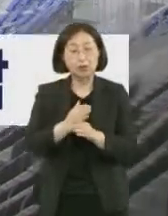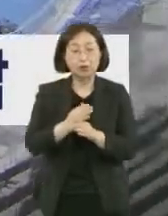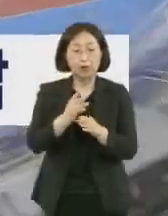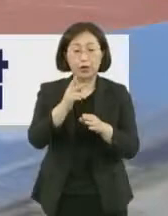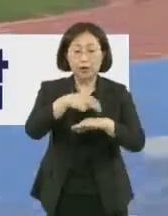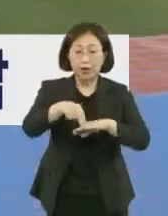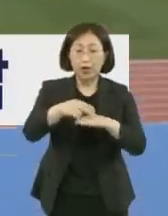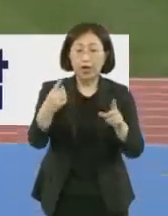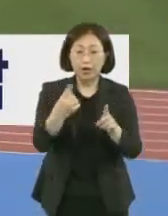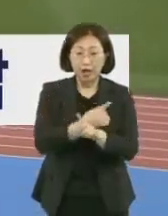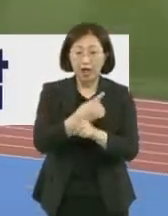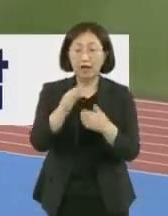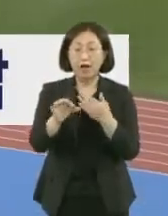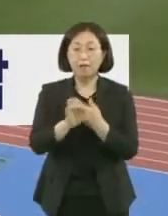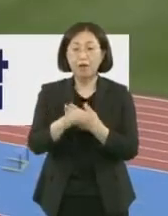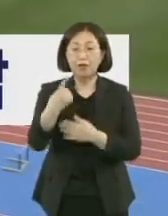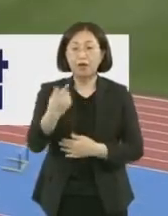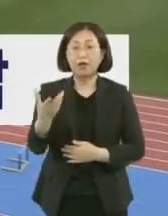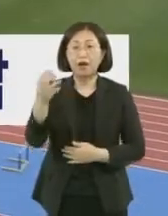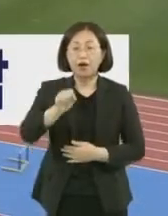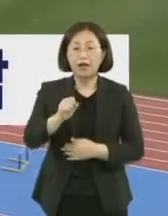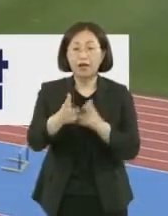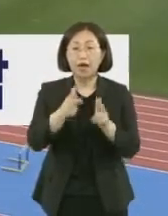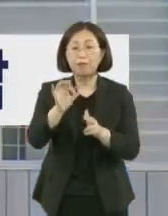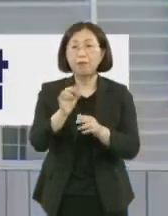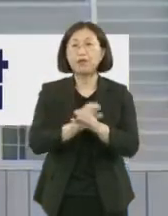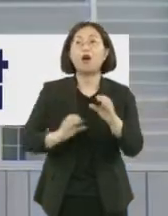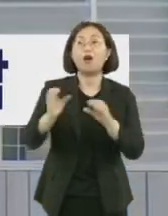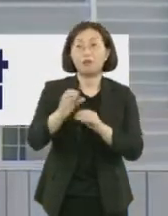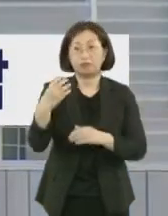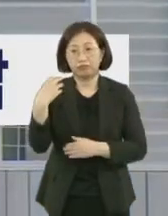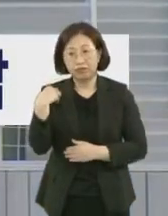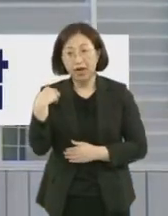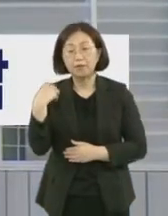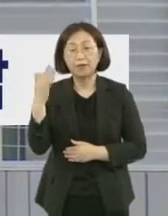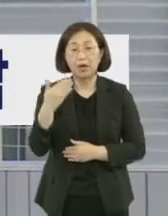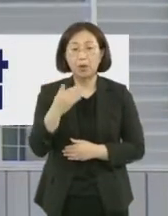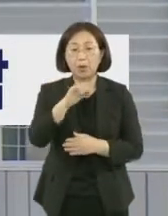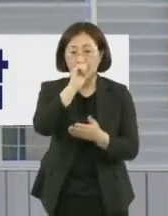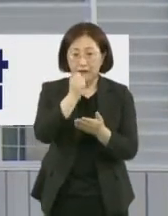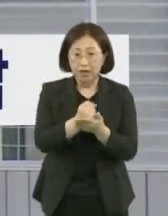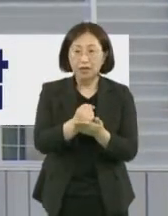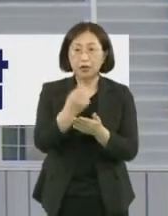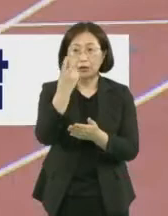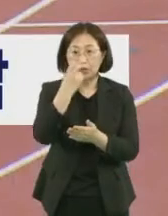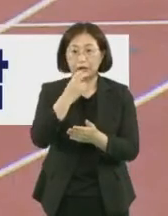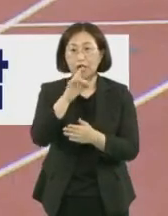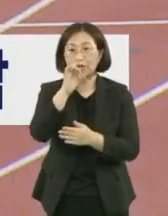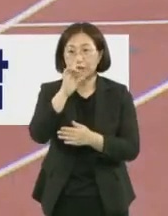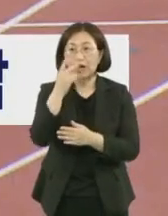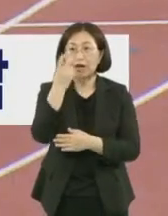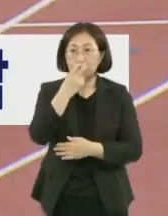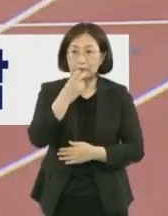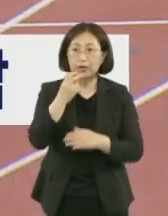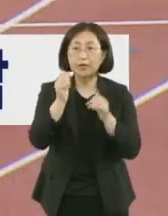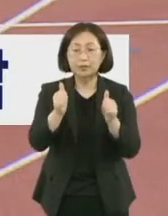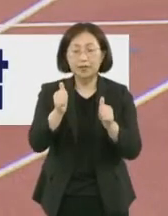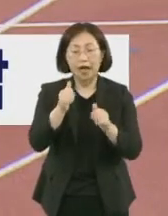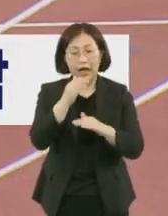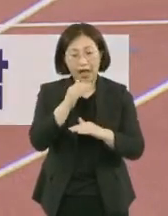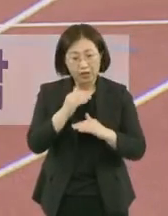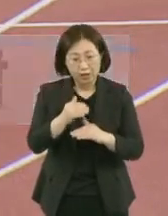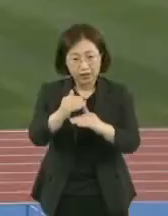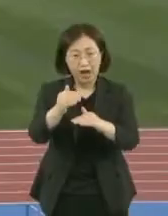시 1000억 원 이상의 사업비 증액 부담을 비롯해 타당성 조사와 중앙투자심사 등 행정 절차를